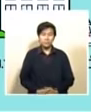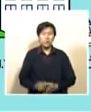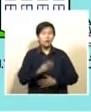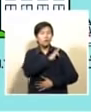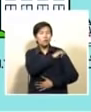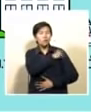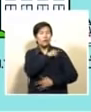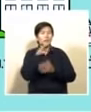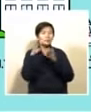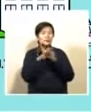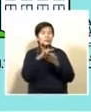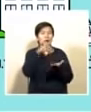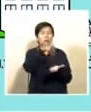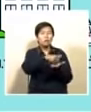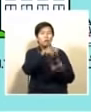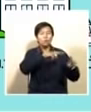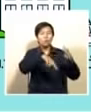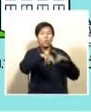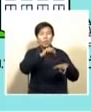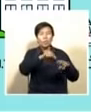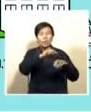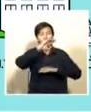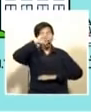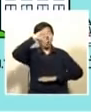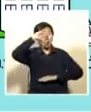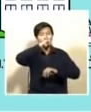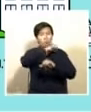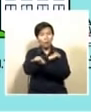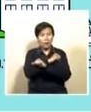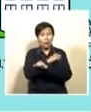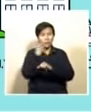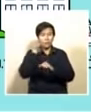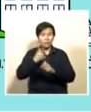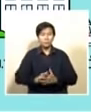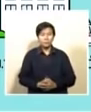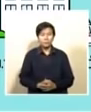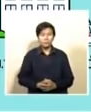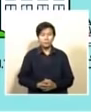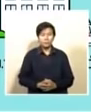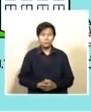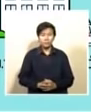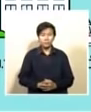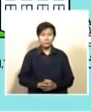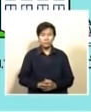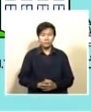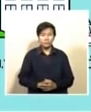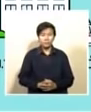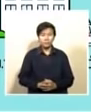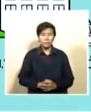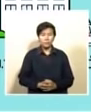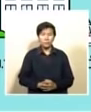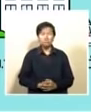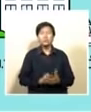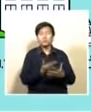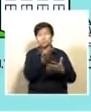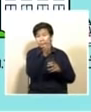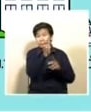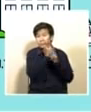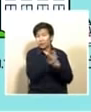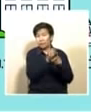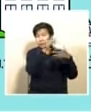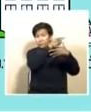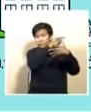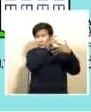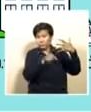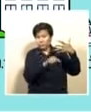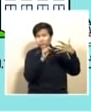ำเนินการวันนี้เนี่ยเราร่วมกับไปรษณีย์ไทยสังเกตว่าเราจะกระจายร่วมกับหน้ากากที่ได้รับ